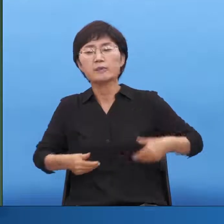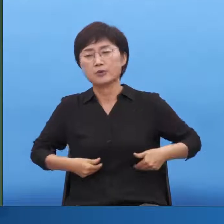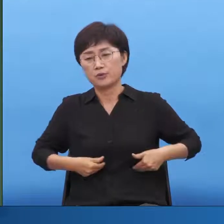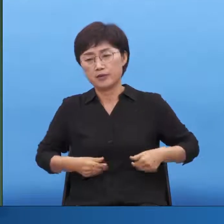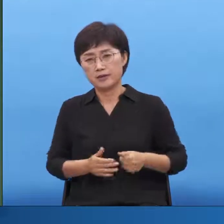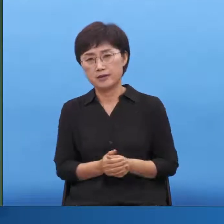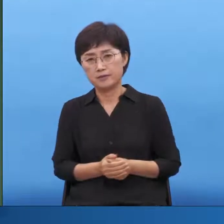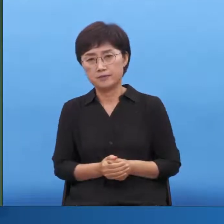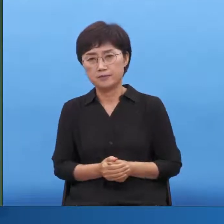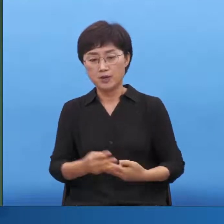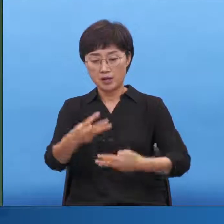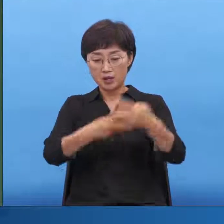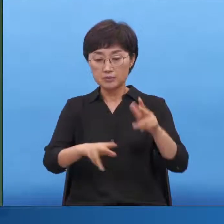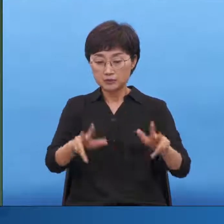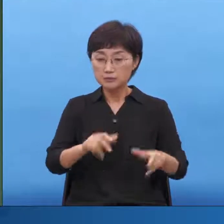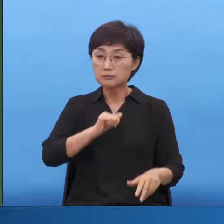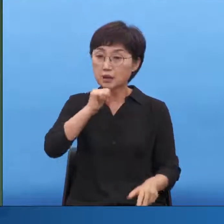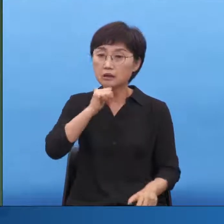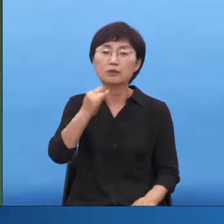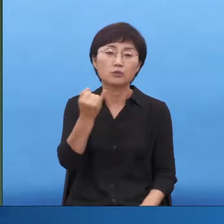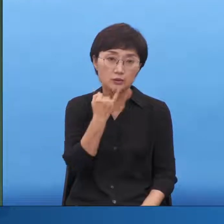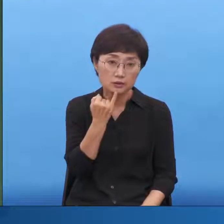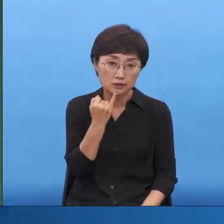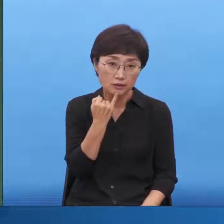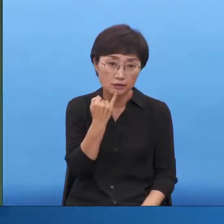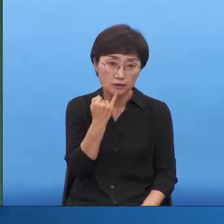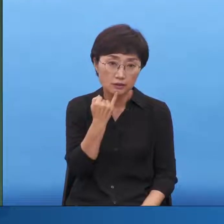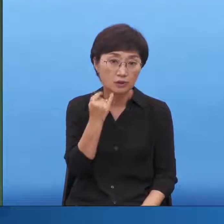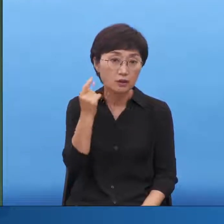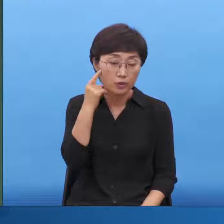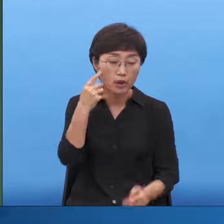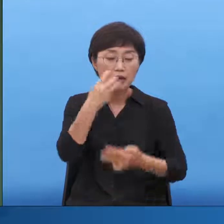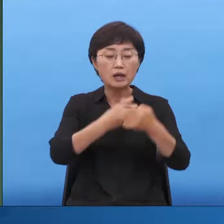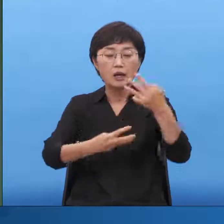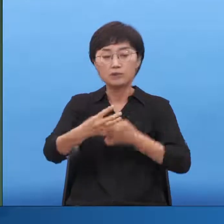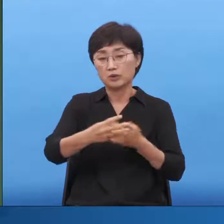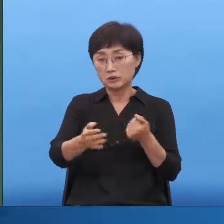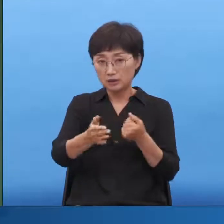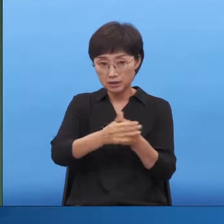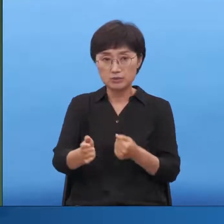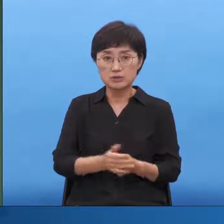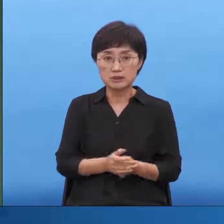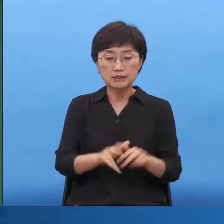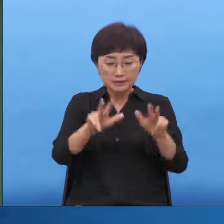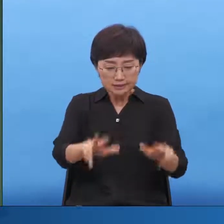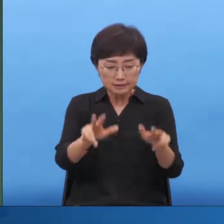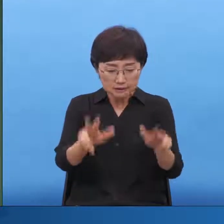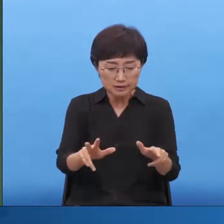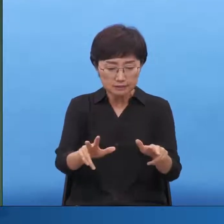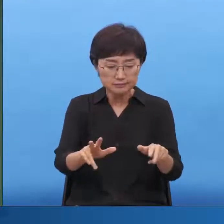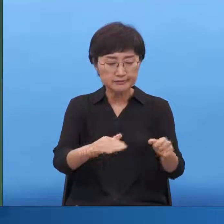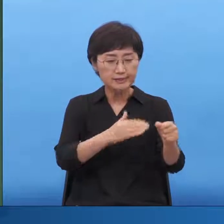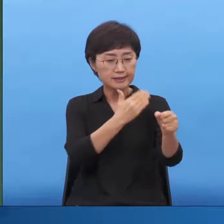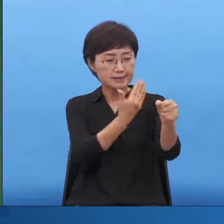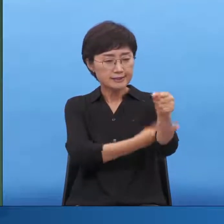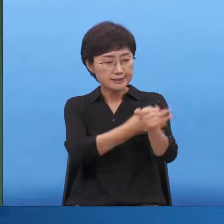여러분들은 지금 없어도 괜찮으니까 여러분은 충분한 실력과 영적인 힘과 이런 걸 길러 있으면 오게 돼